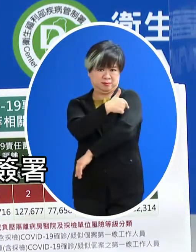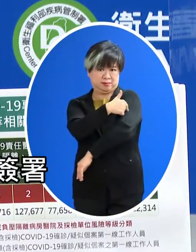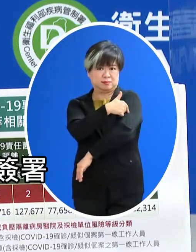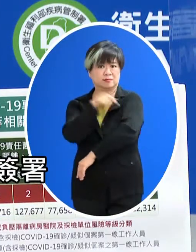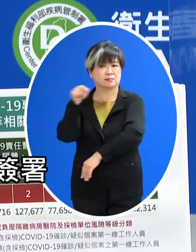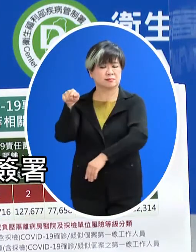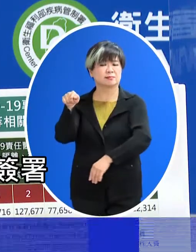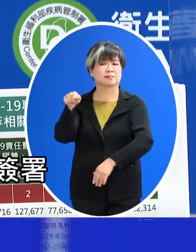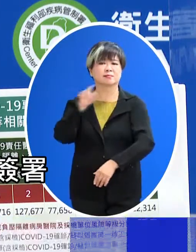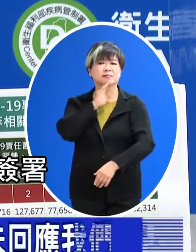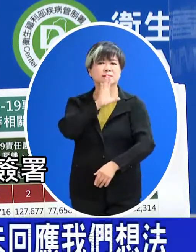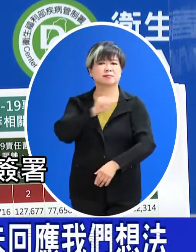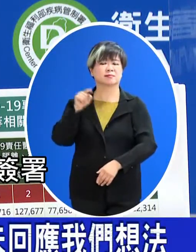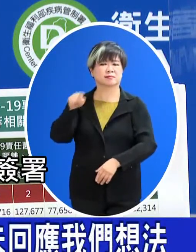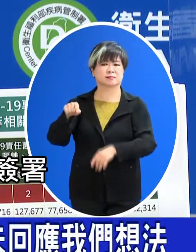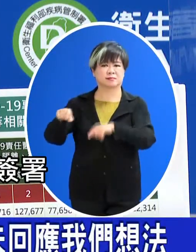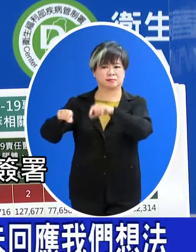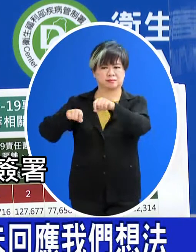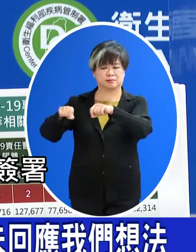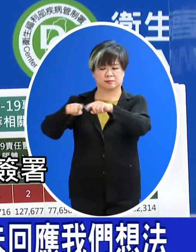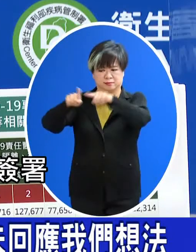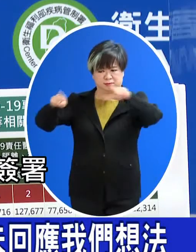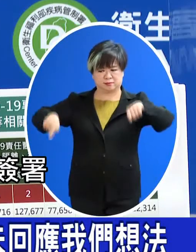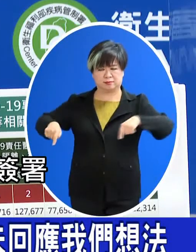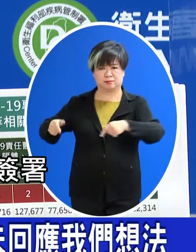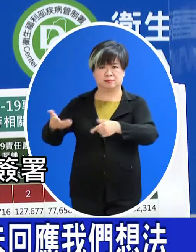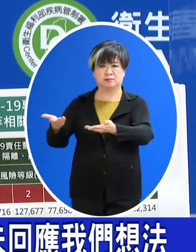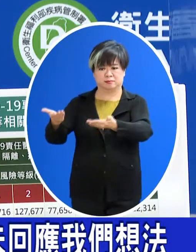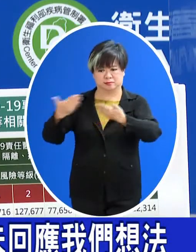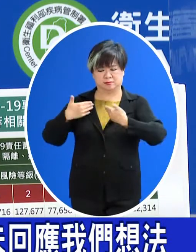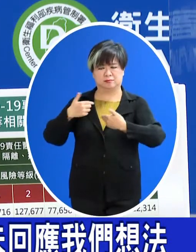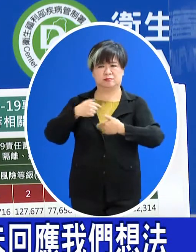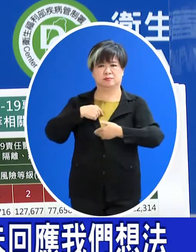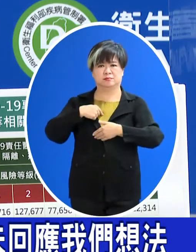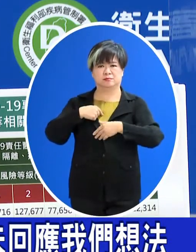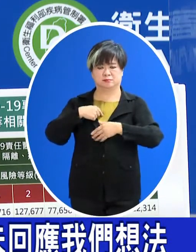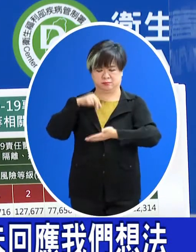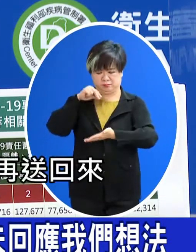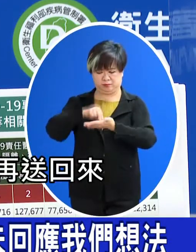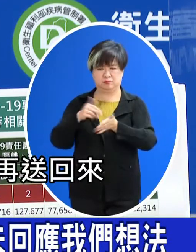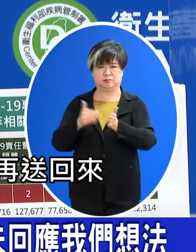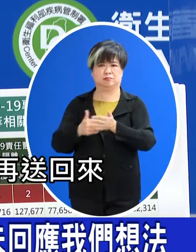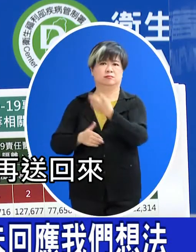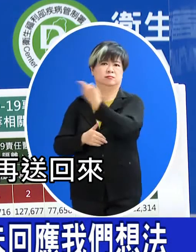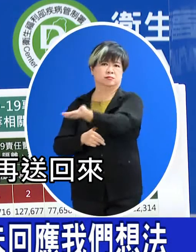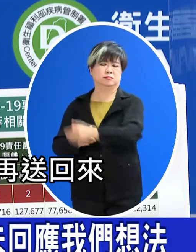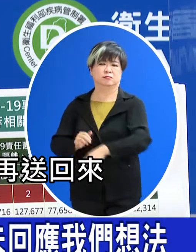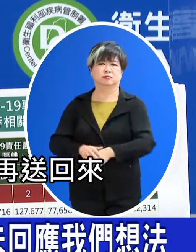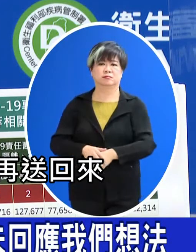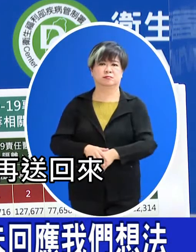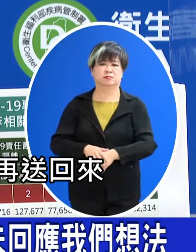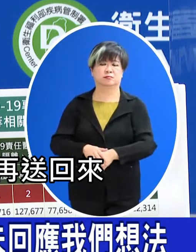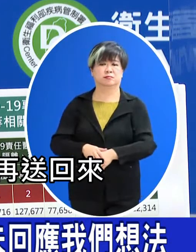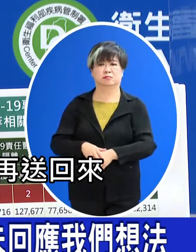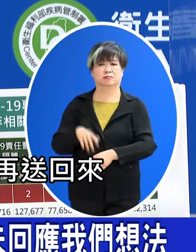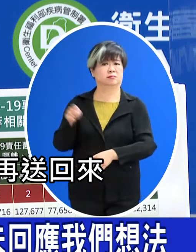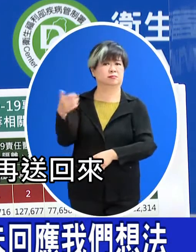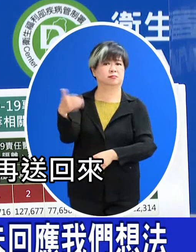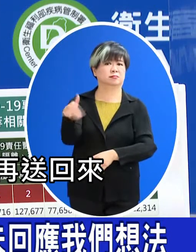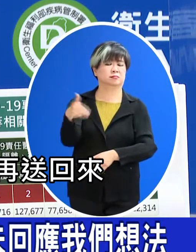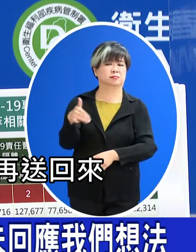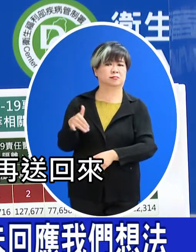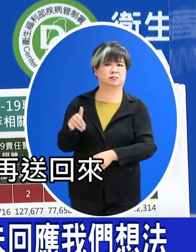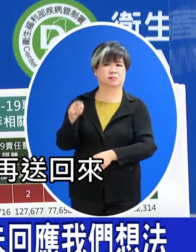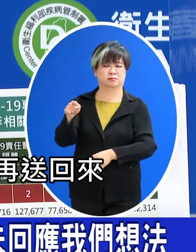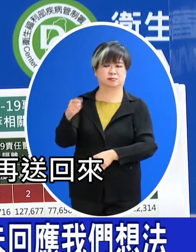他们所好拟好的合约签署，然后送回去。那因为他们还没有把这个好